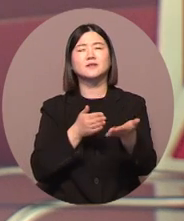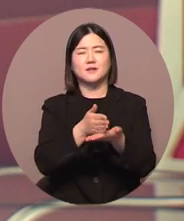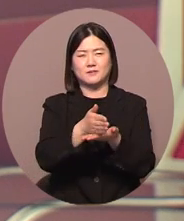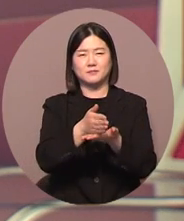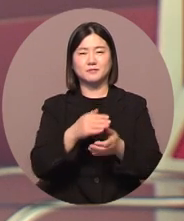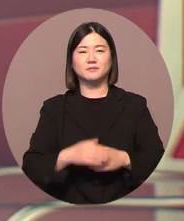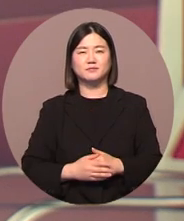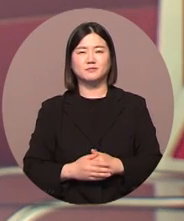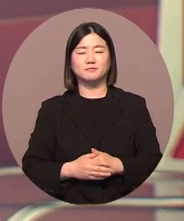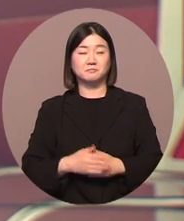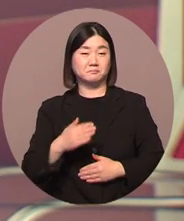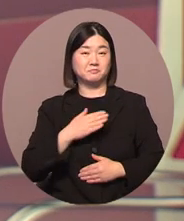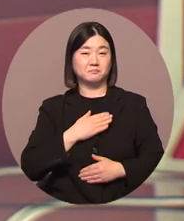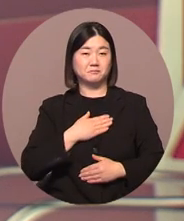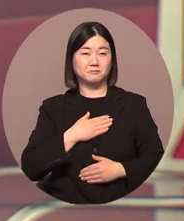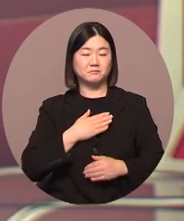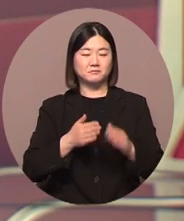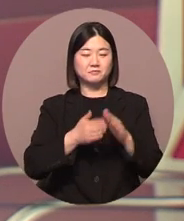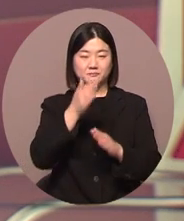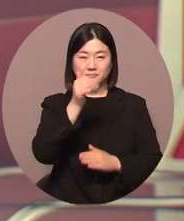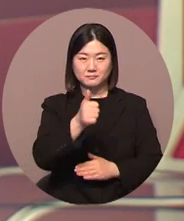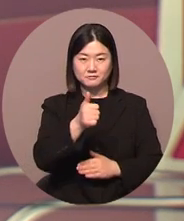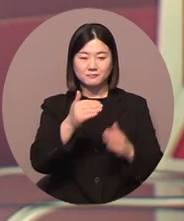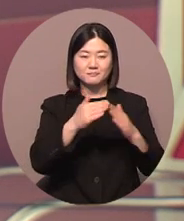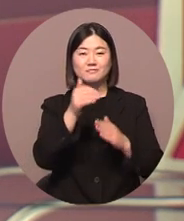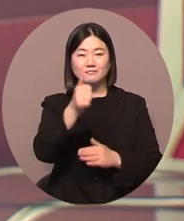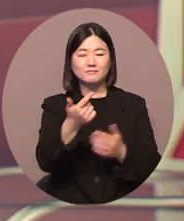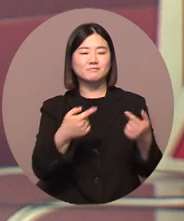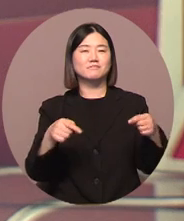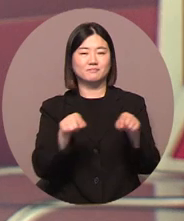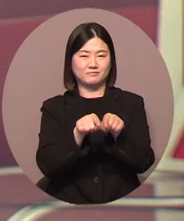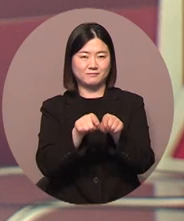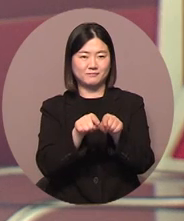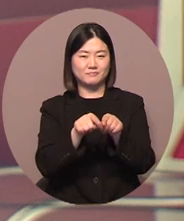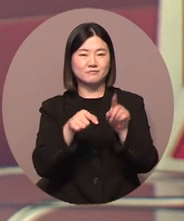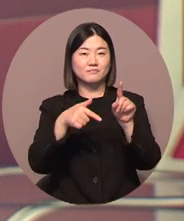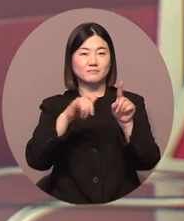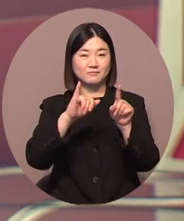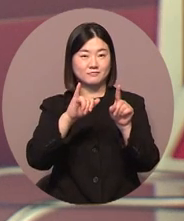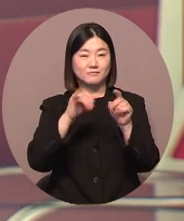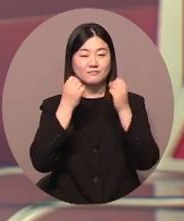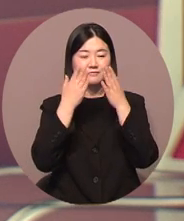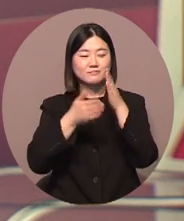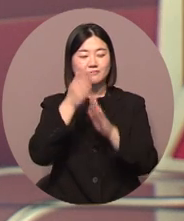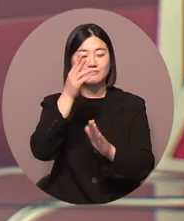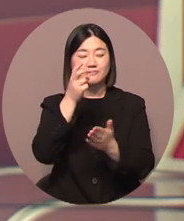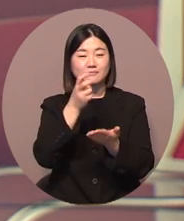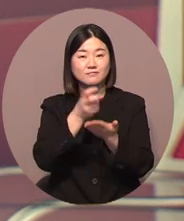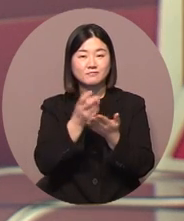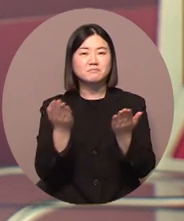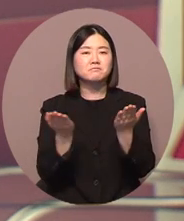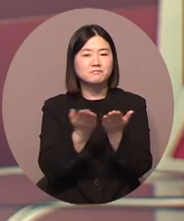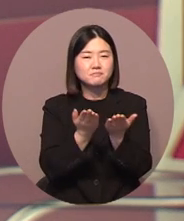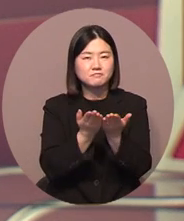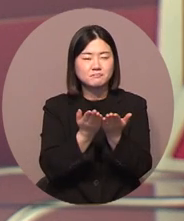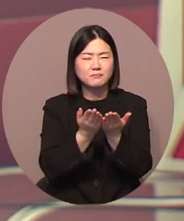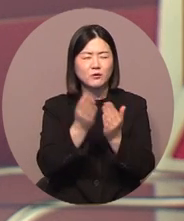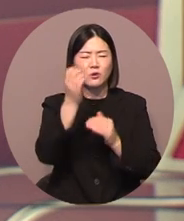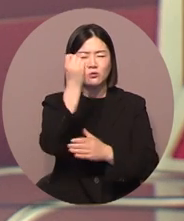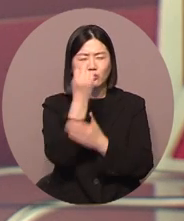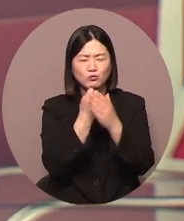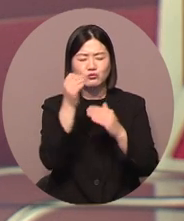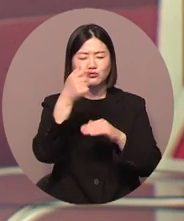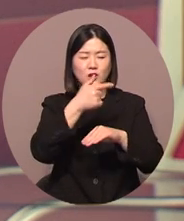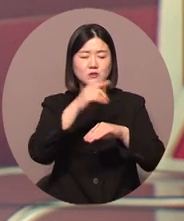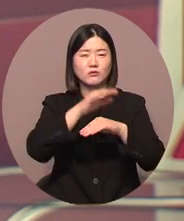사람입니다 저는 시장 구청장과 원팀이 되어 일기 신도시에 맞춰 노후화된